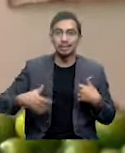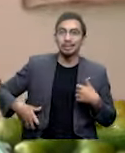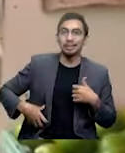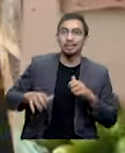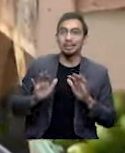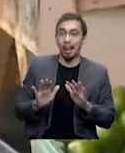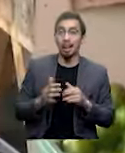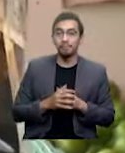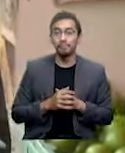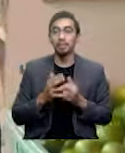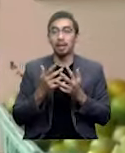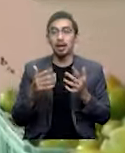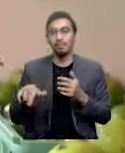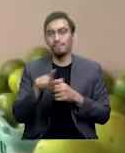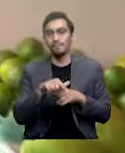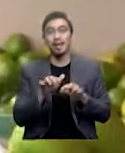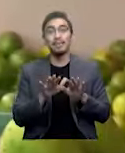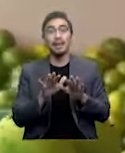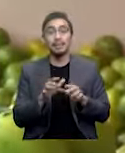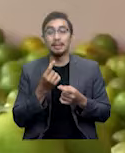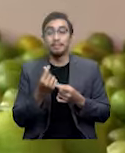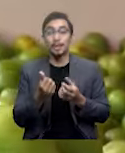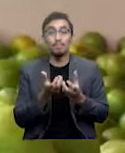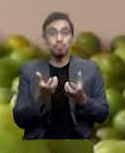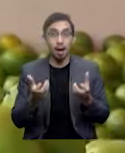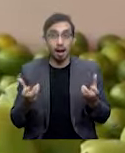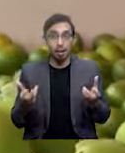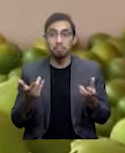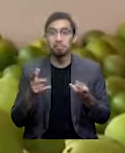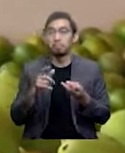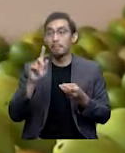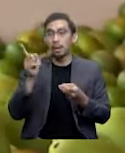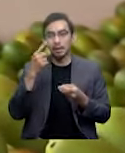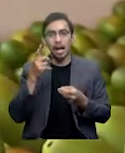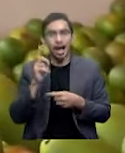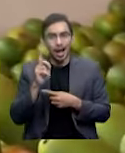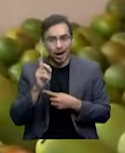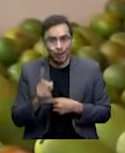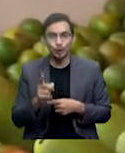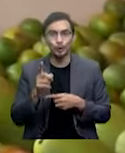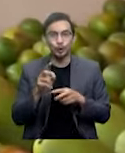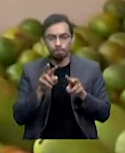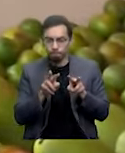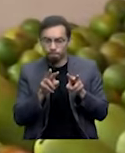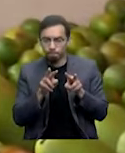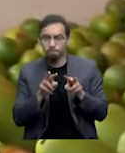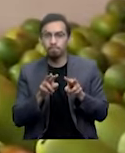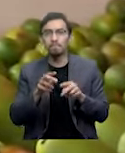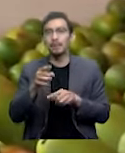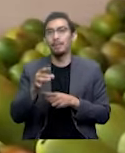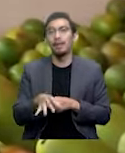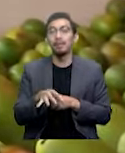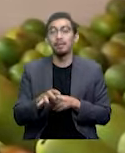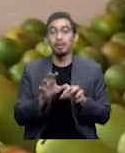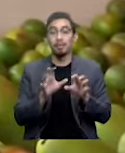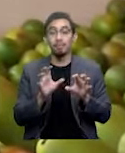masyarakat harus bijak dalam membeli buah-buahan, tetapi pemerintah juga harus melakukan pengawasan yang lebih ketat terhadap produk-produk